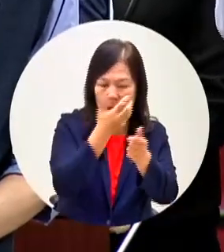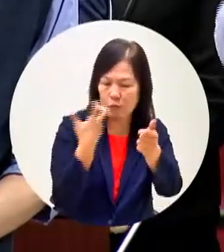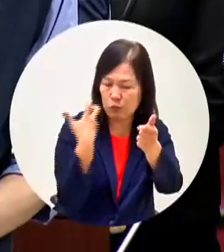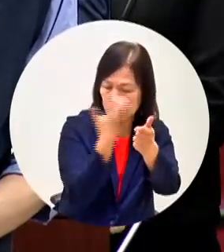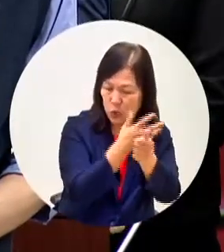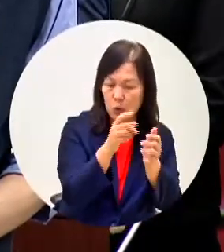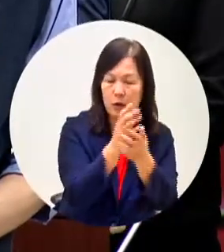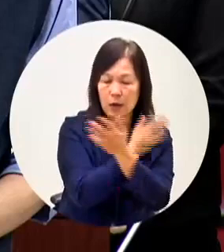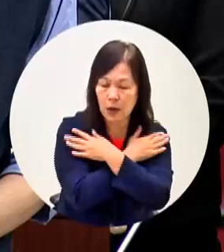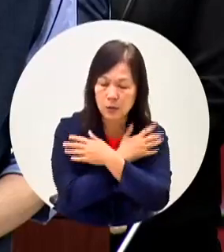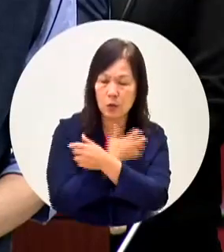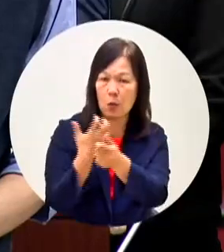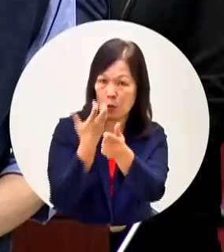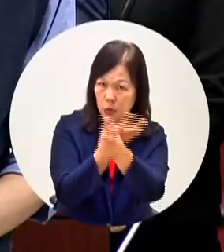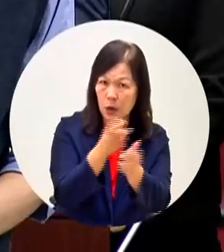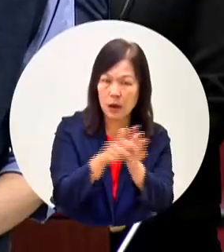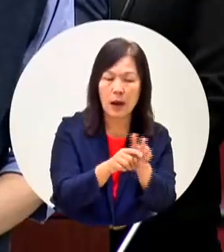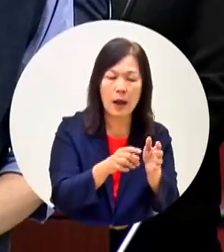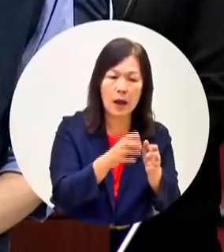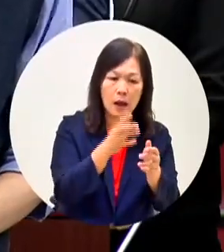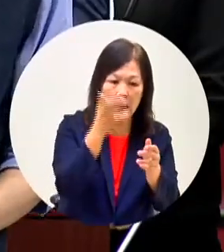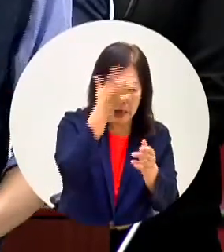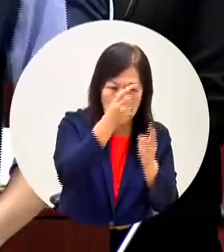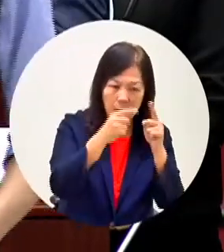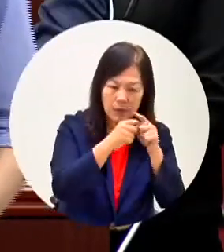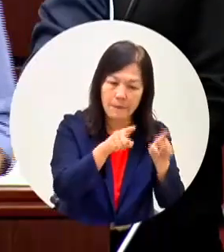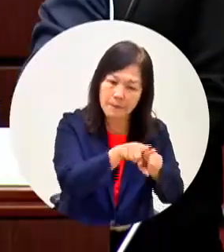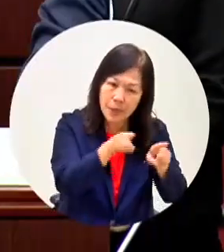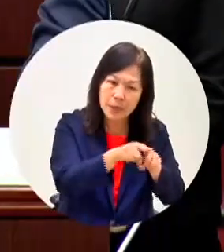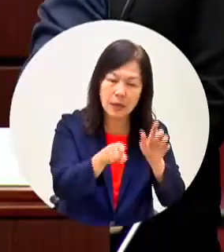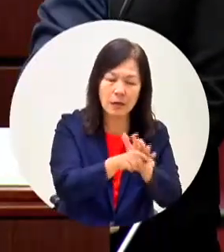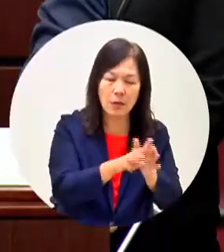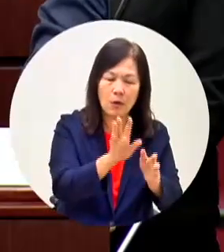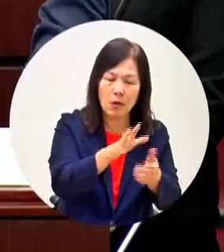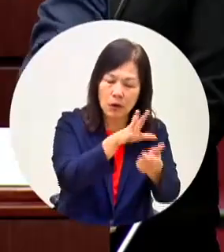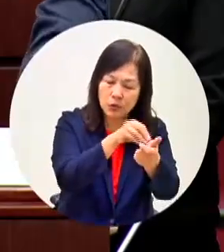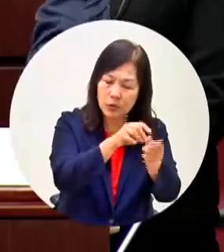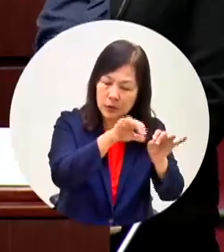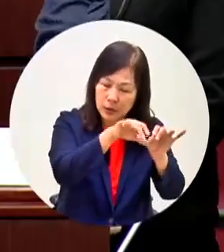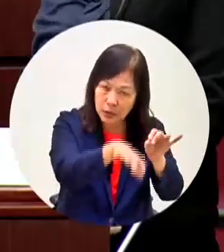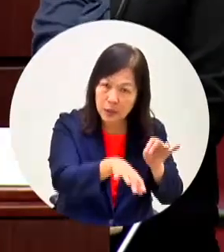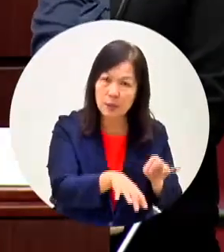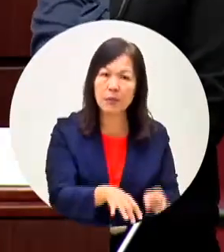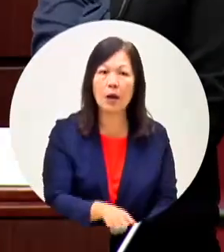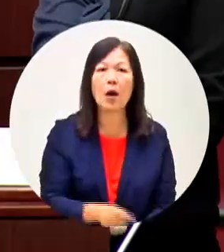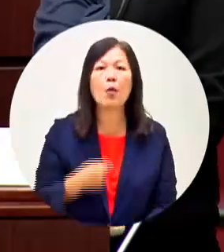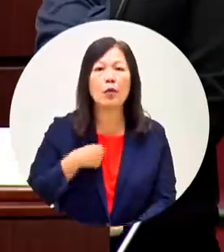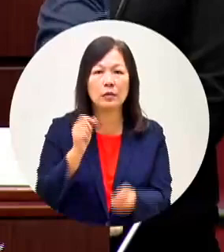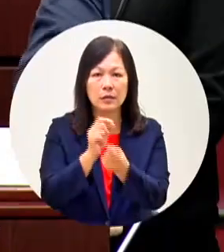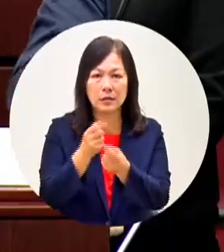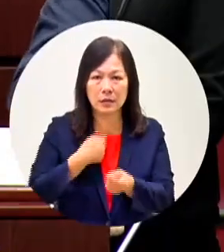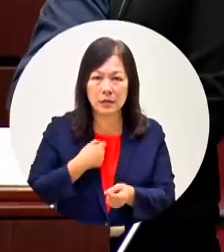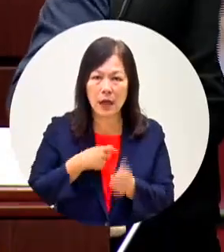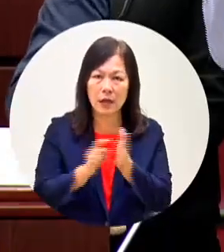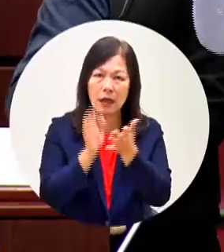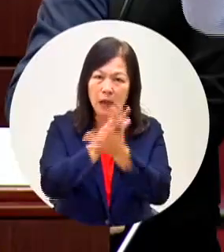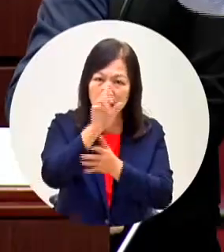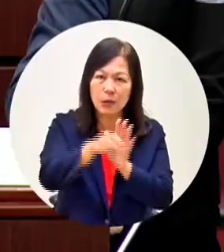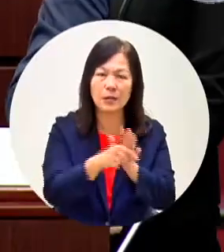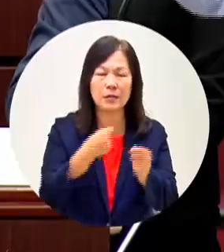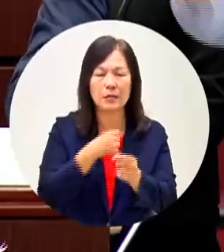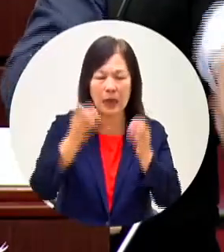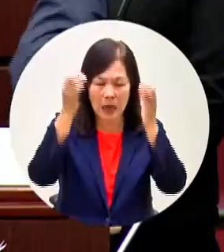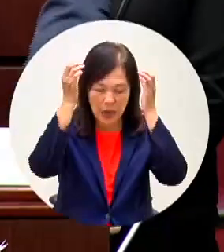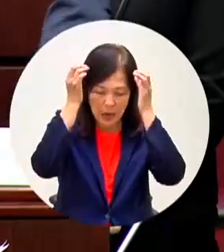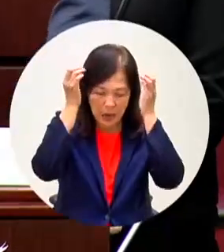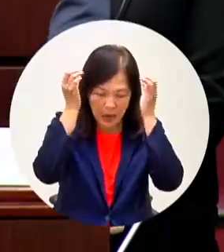习一个场所。 我知影。 这未来啦，我这较早旱市长哦，建设的。 我们一定 会。你马个工地